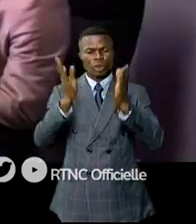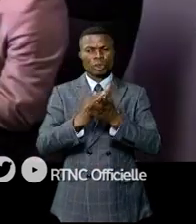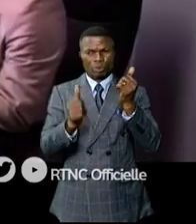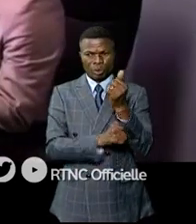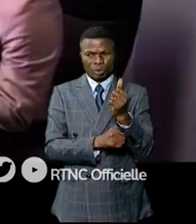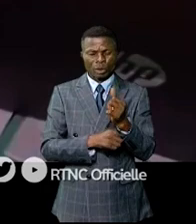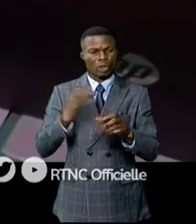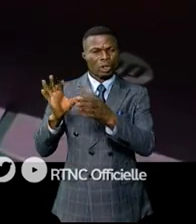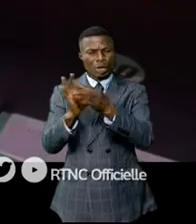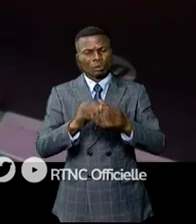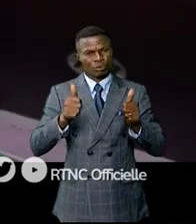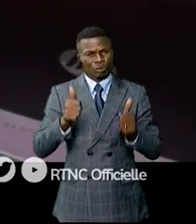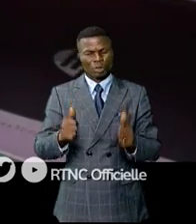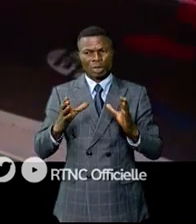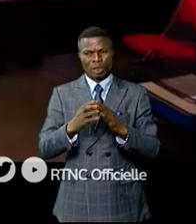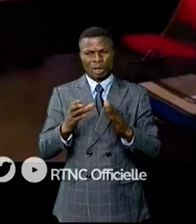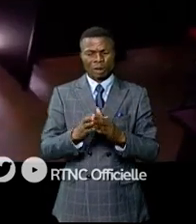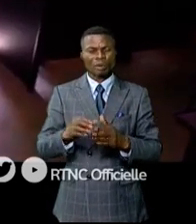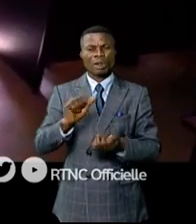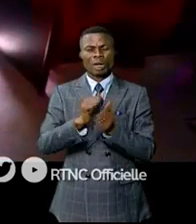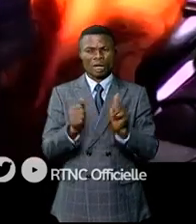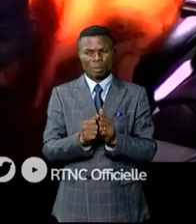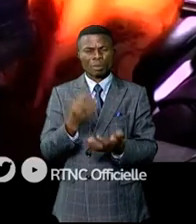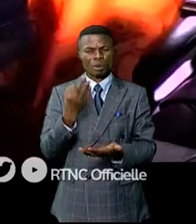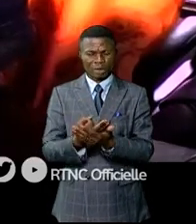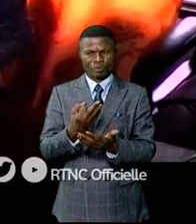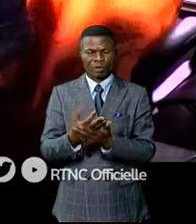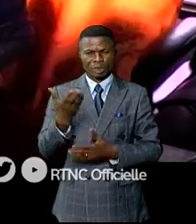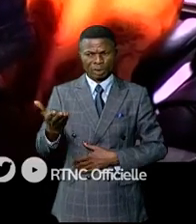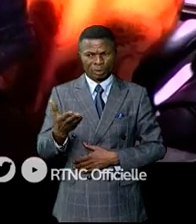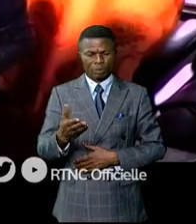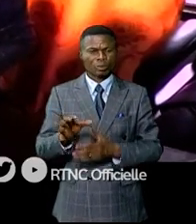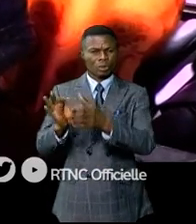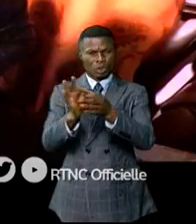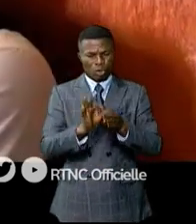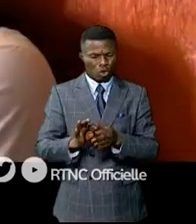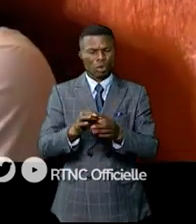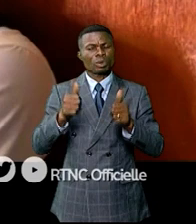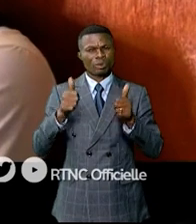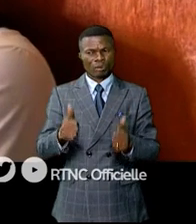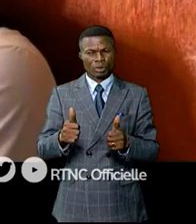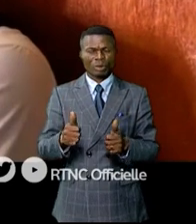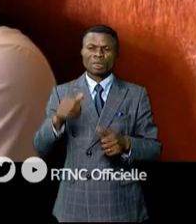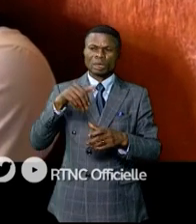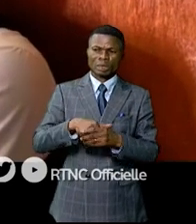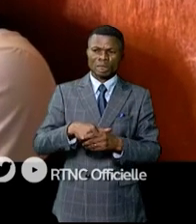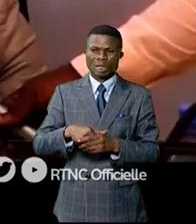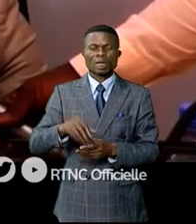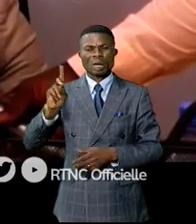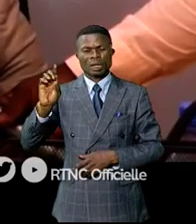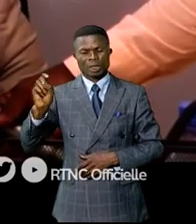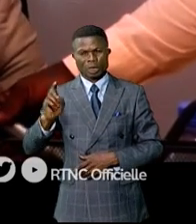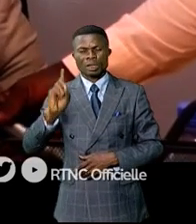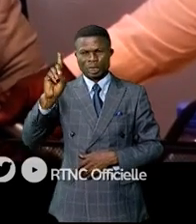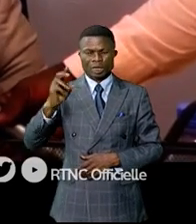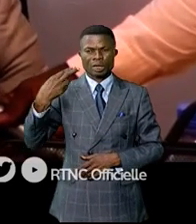la parfaite collaboration avec les régies financières. Oui, il y a une bonne collaboration, que ce soit à la douane, à la